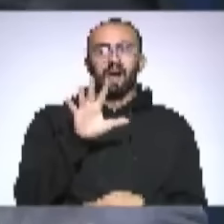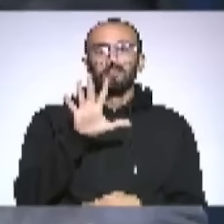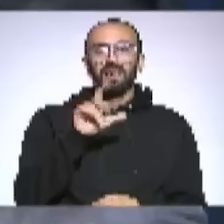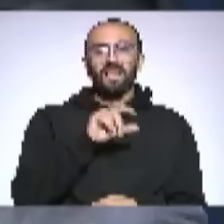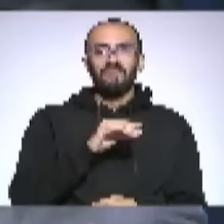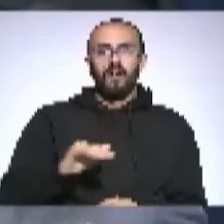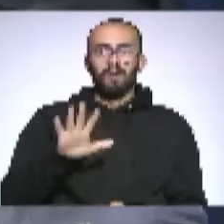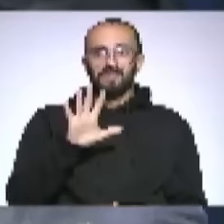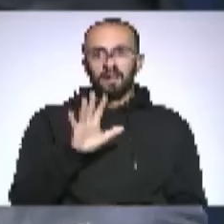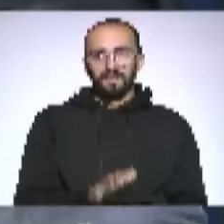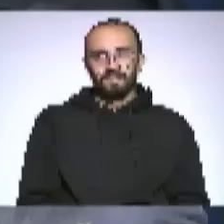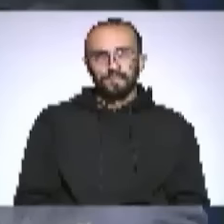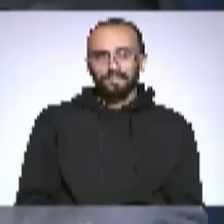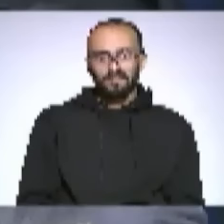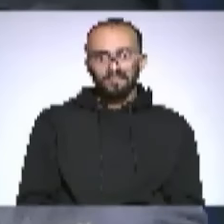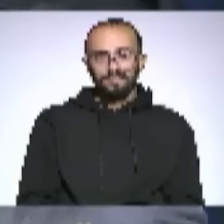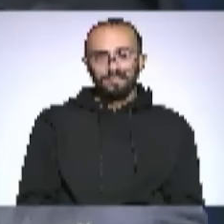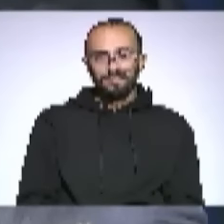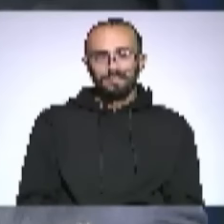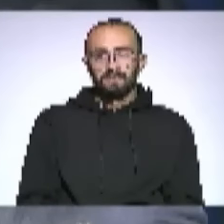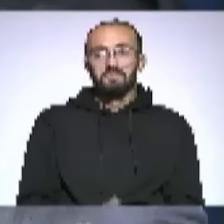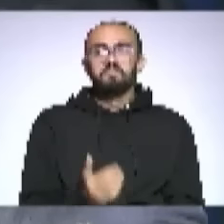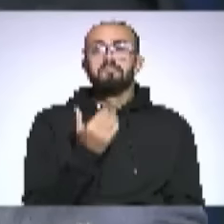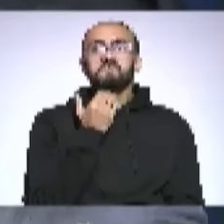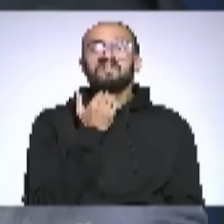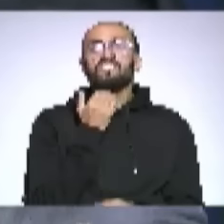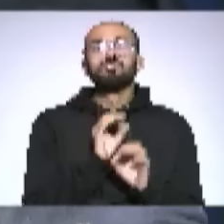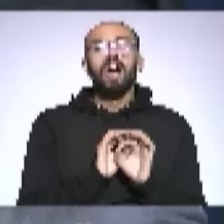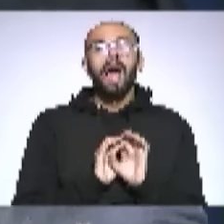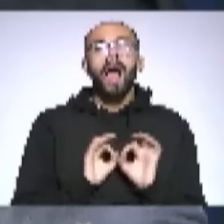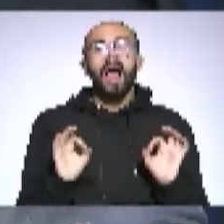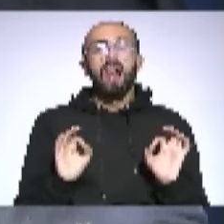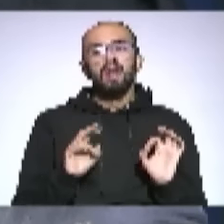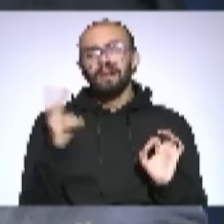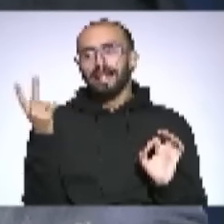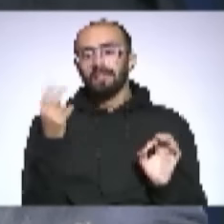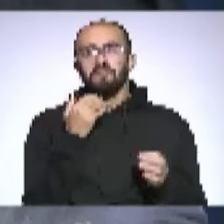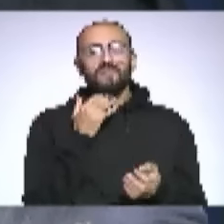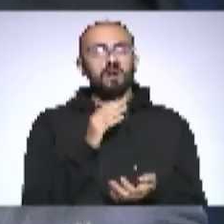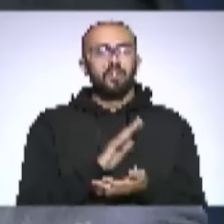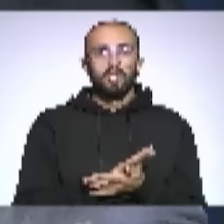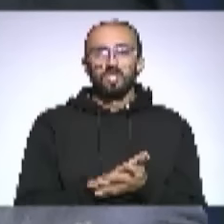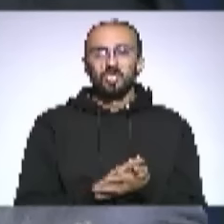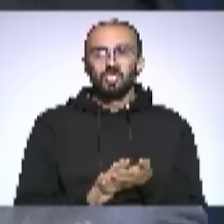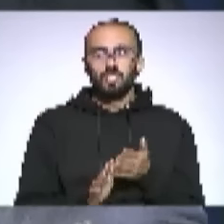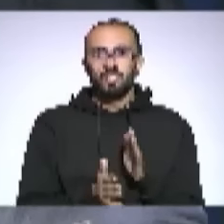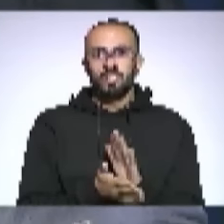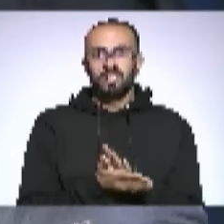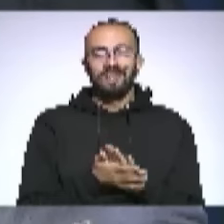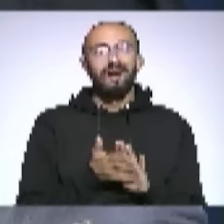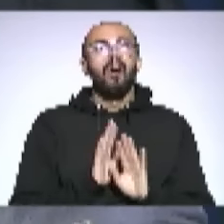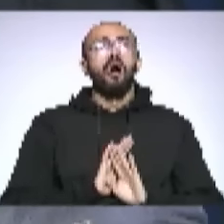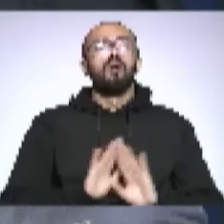ام وما فيش حل لينا في موضوع طلاقات